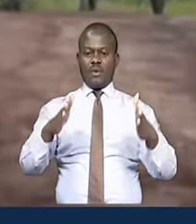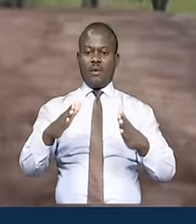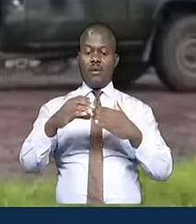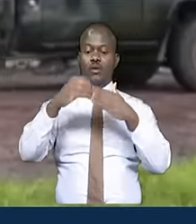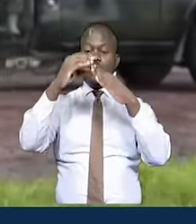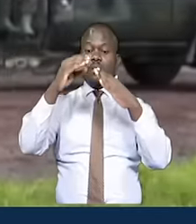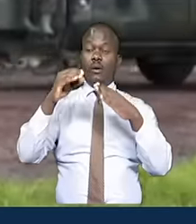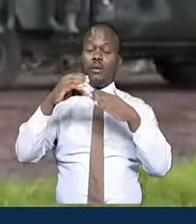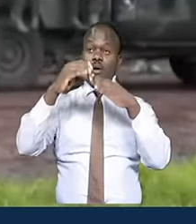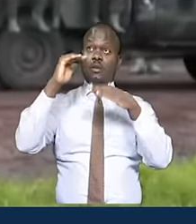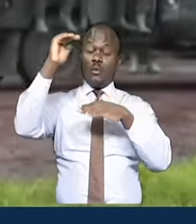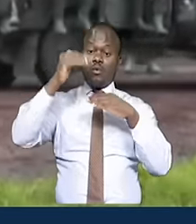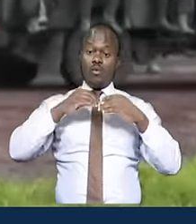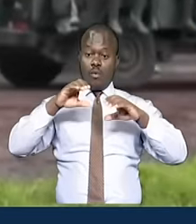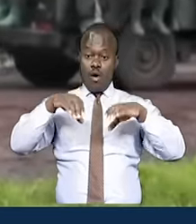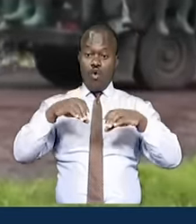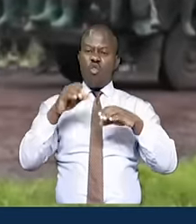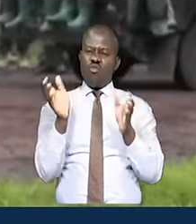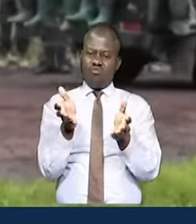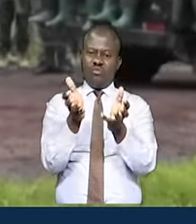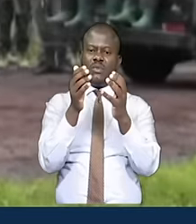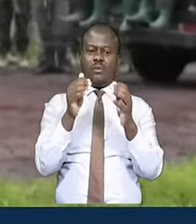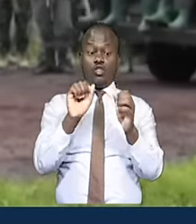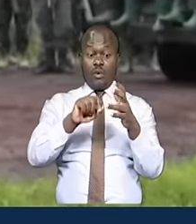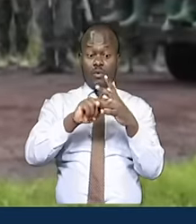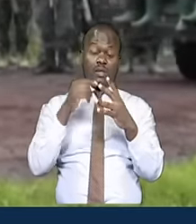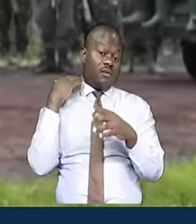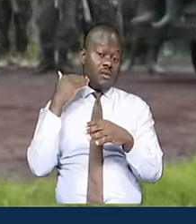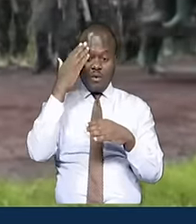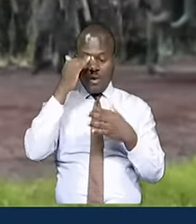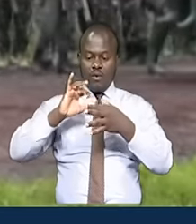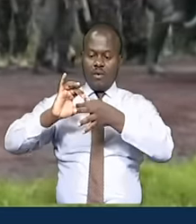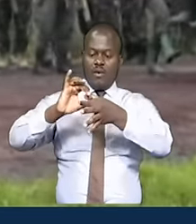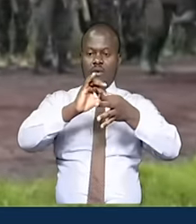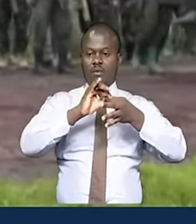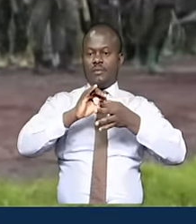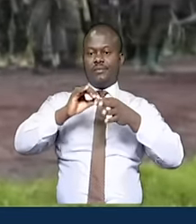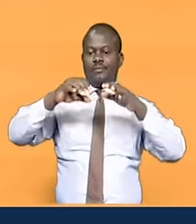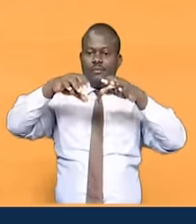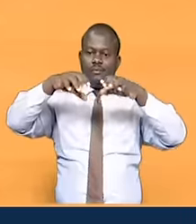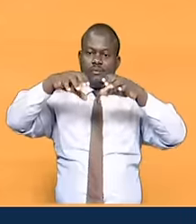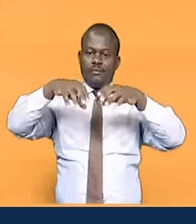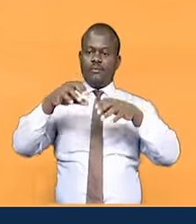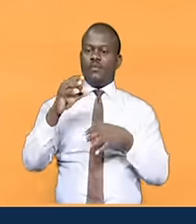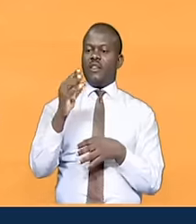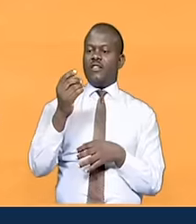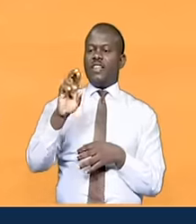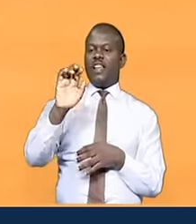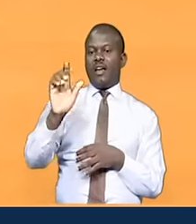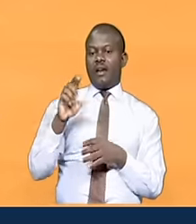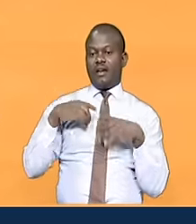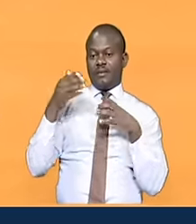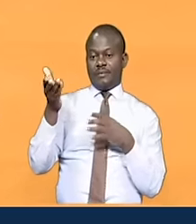bakuru muri Congo ibishobora kuba imbarutso ya Jenoside, cyane ko babifatanyijemo n'umutwe w'iterabwoba wa FDLR. The hate speech,